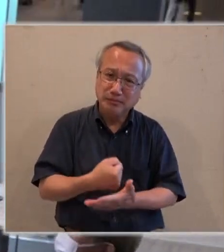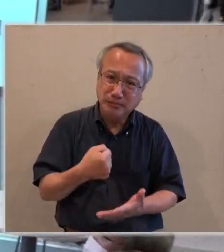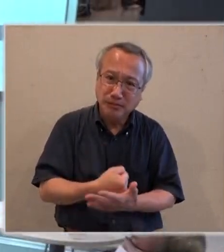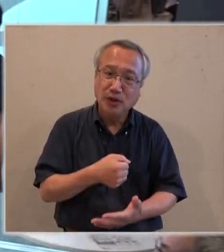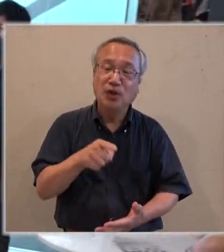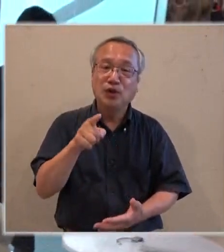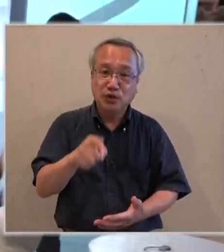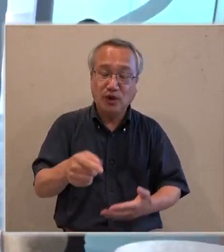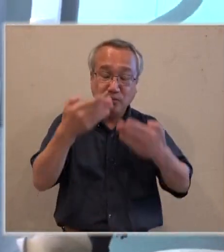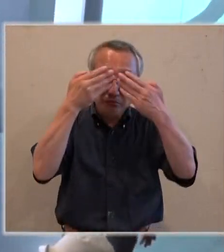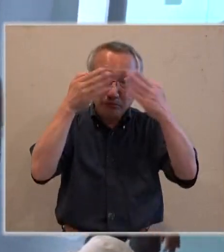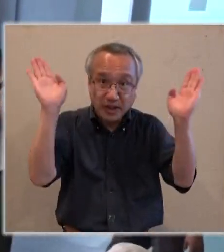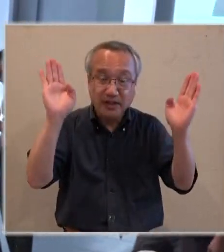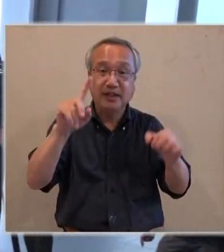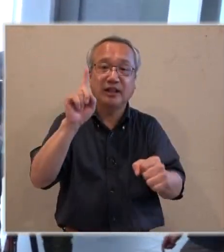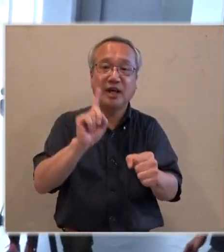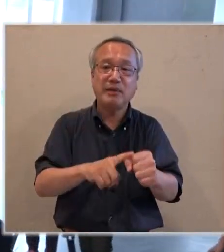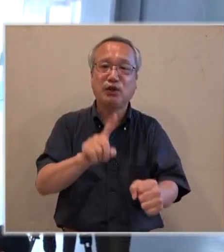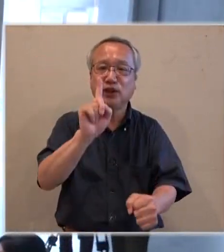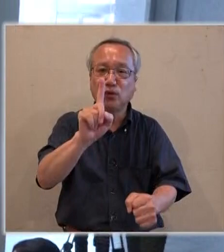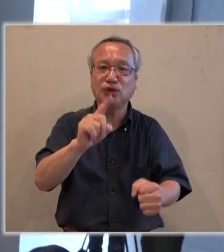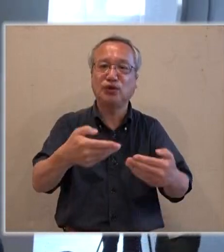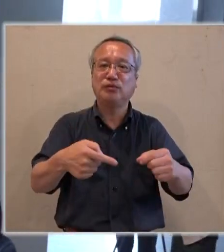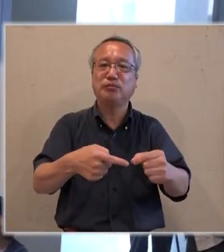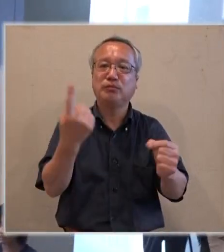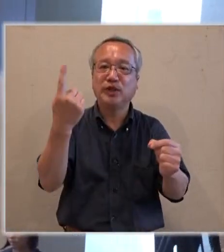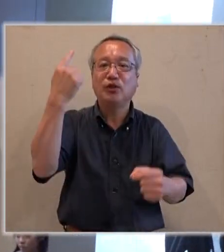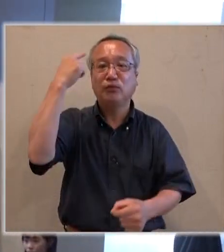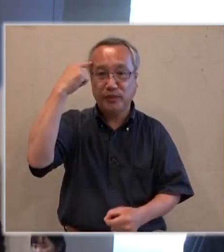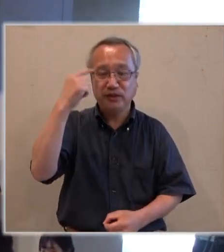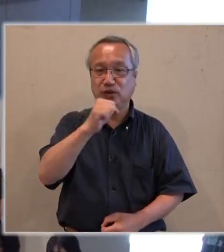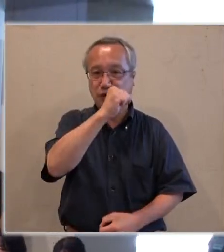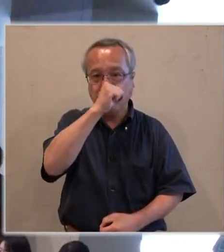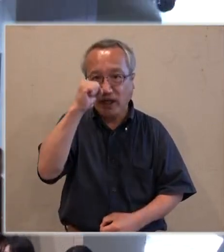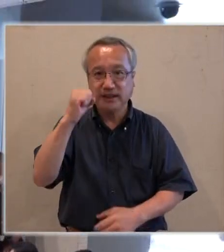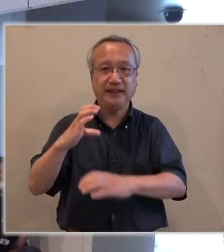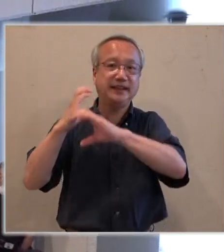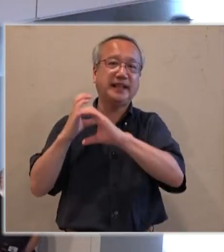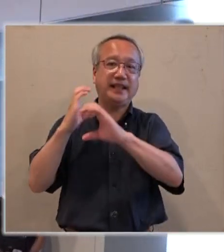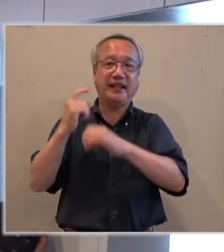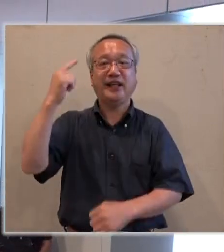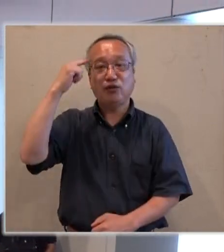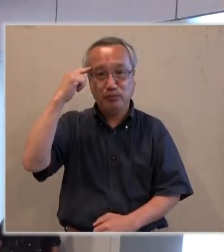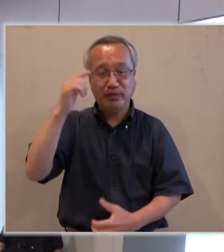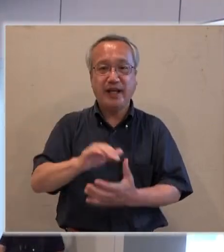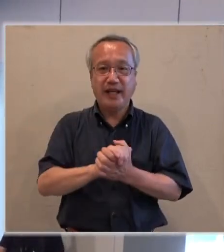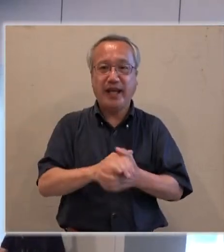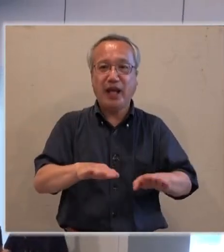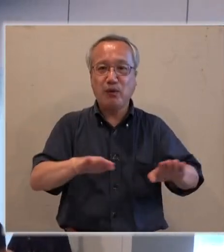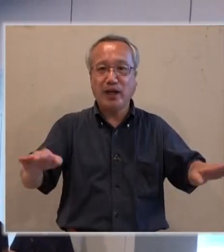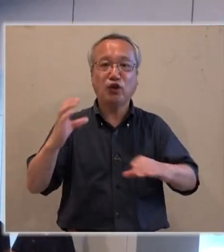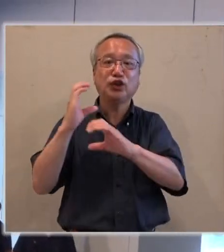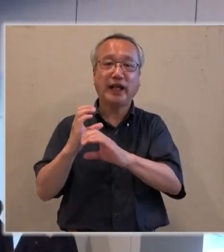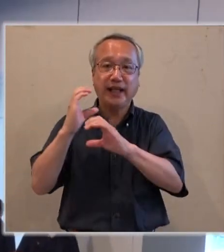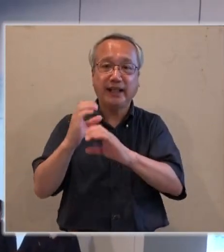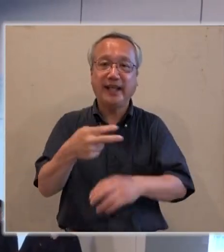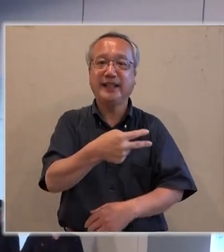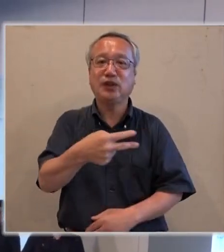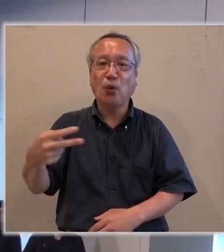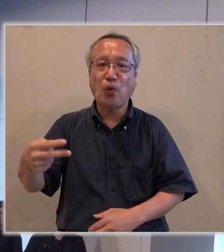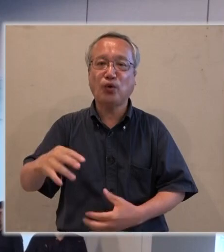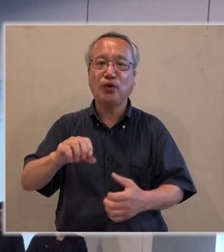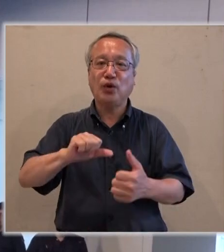だと思うんですね。素晴らしい祭典だと思うんです。平和の祭典イコールオリンピア